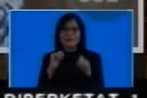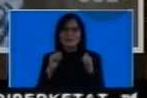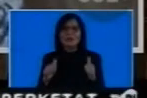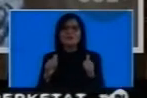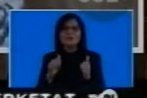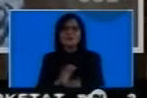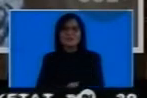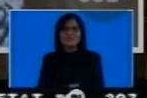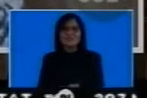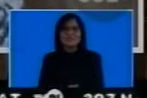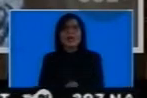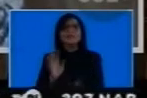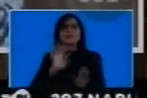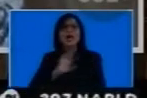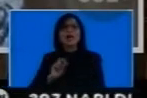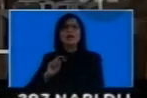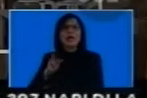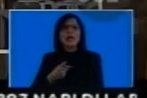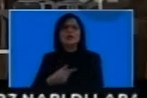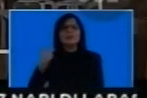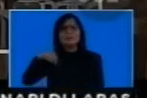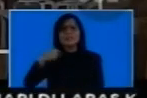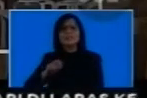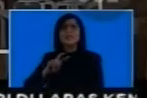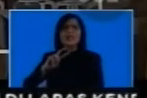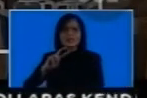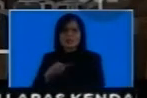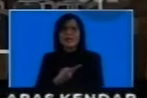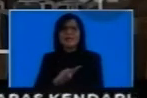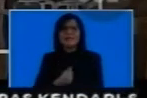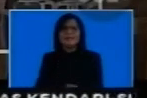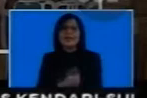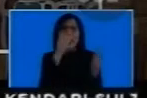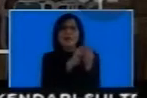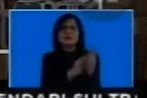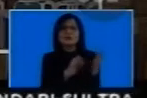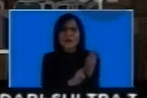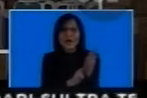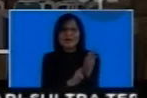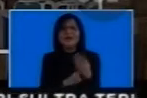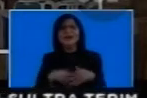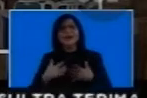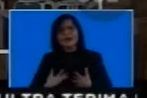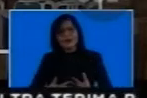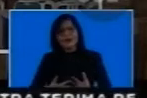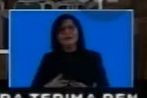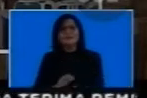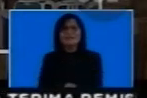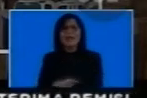berkesinambungan dan lebih baik lagi. Terima kasih ya, untuk isinya yang luar biasa. Saya akan usahakan sebaik mungkin